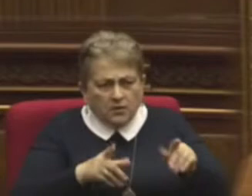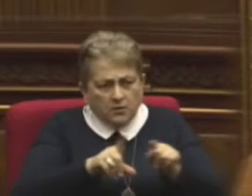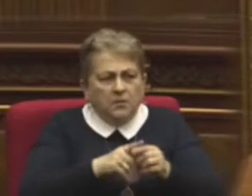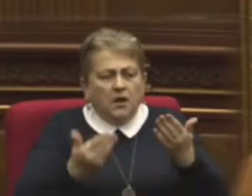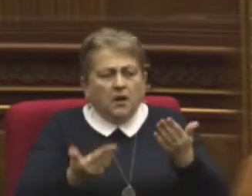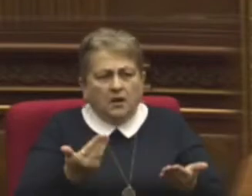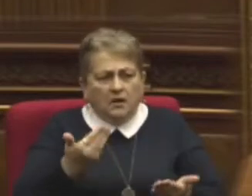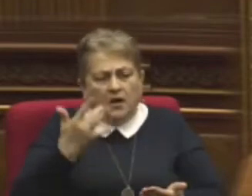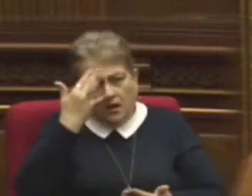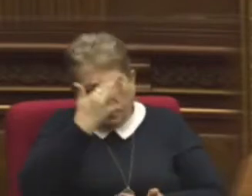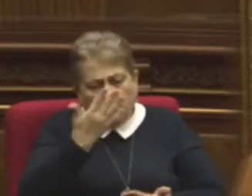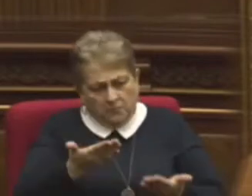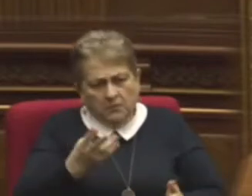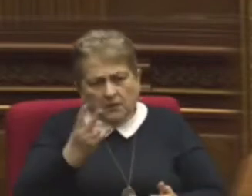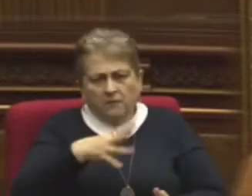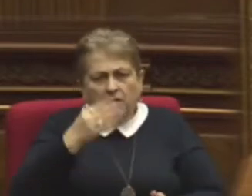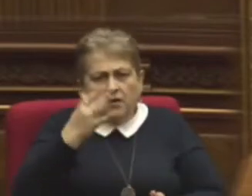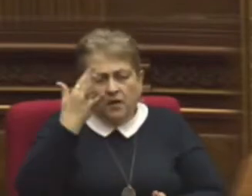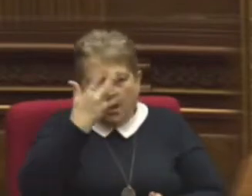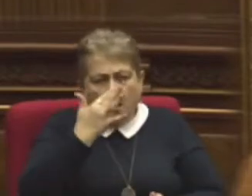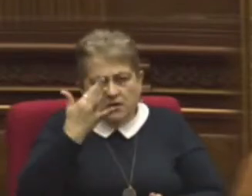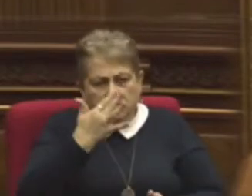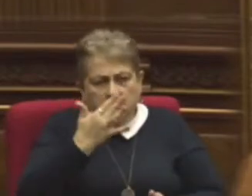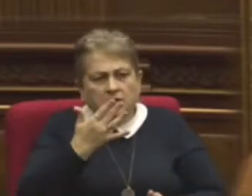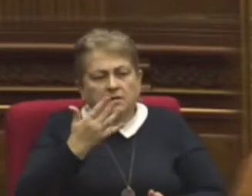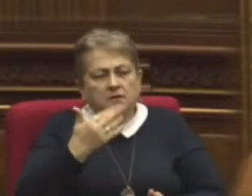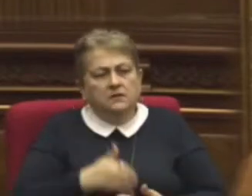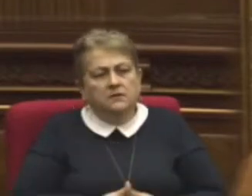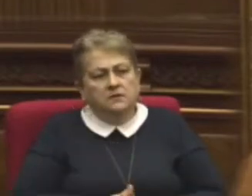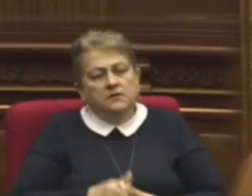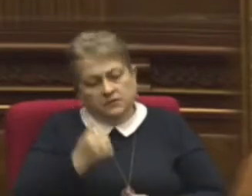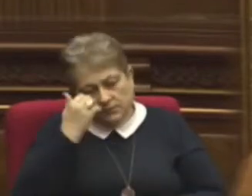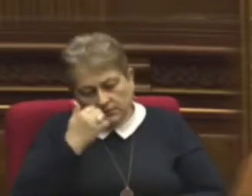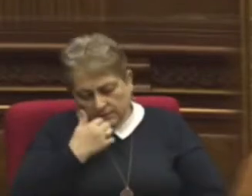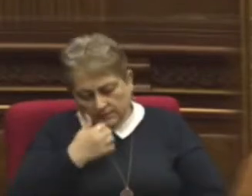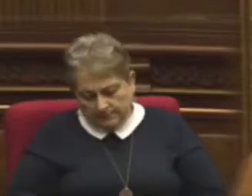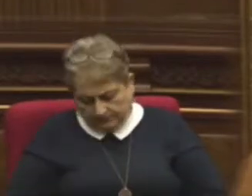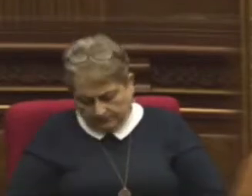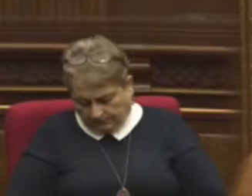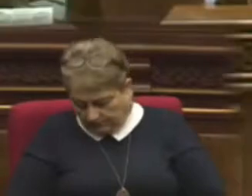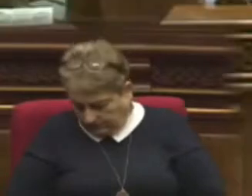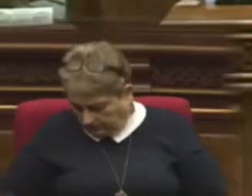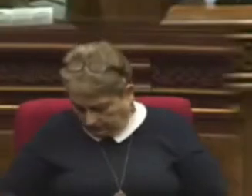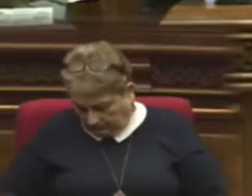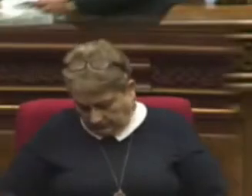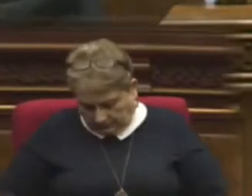մի բան, եկեք երազենք իսկապես եւ մեր առջեւ բարձր նպատակներ դնենք։ Շնորհակալություն։